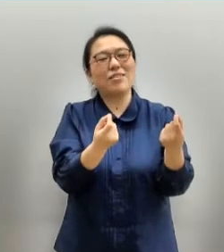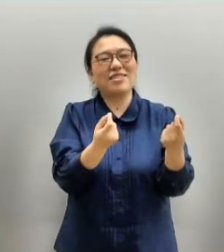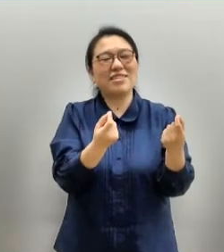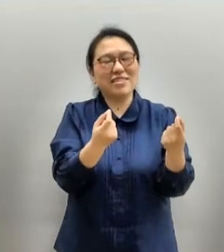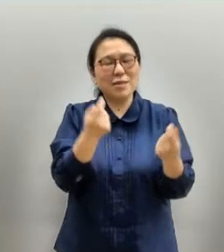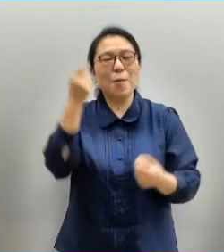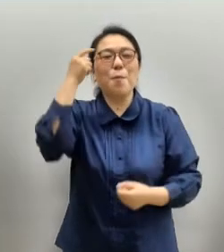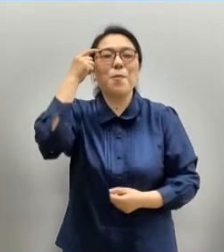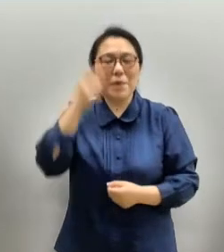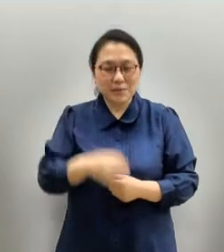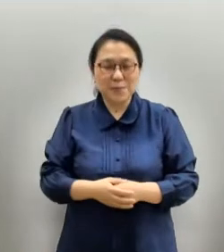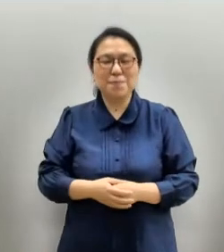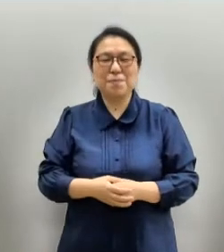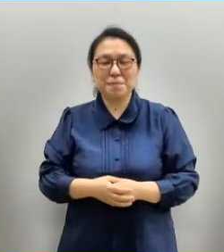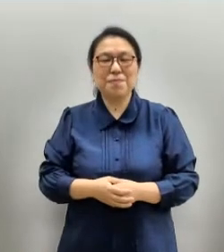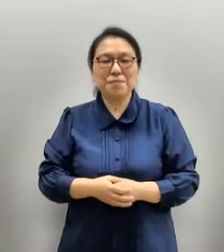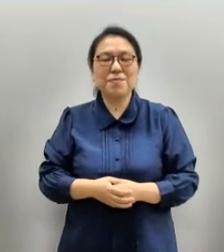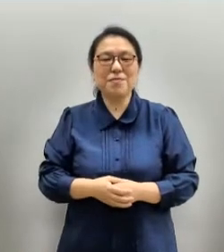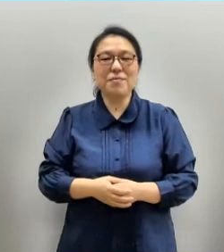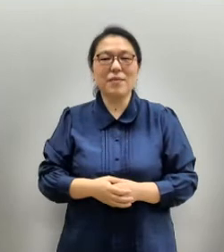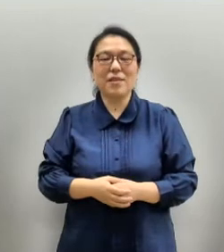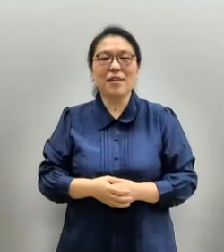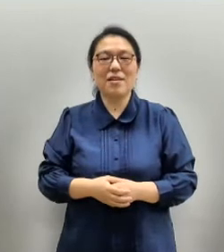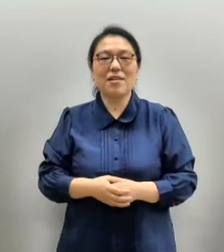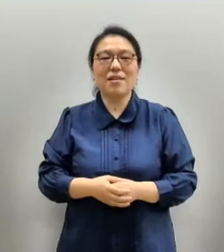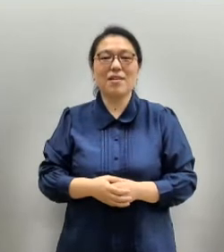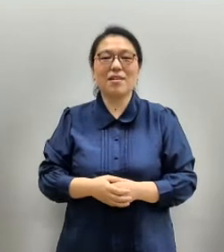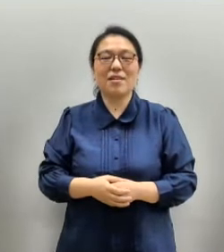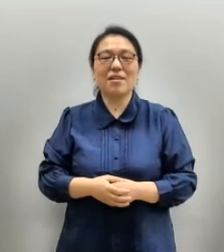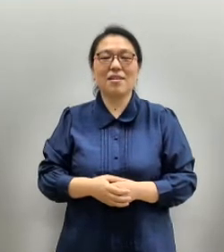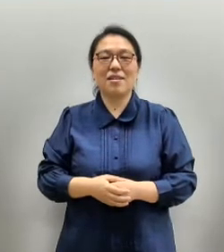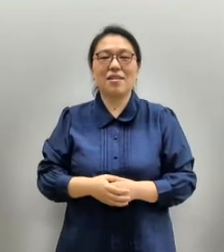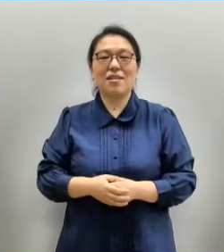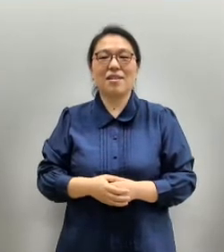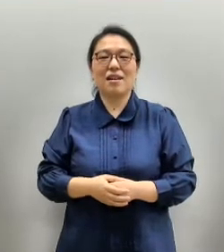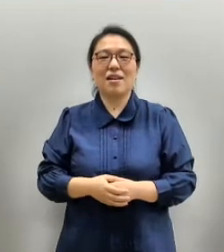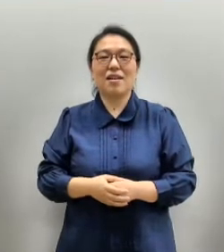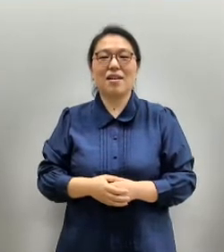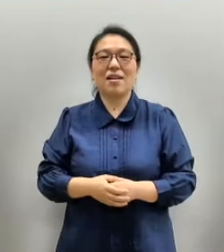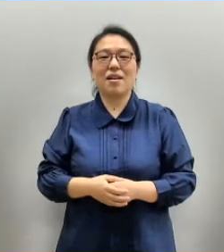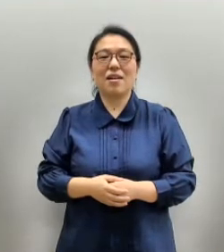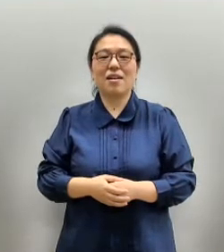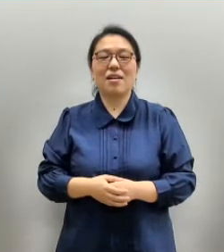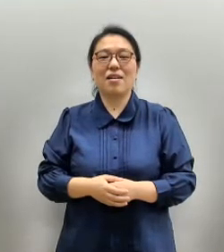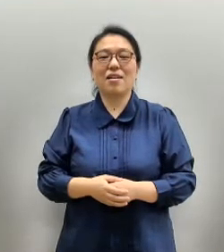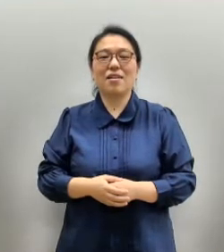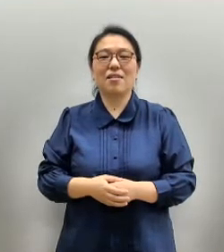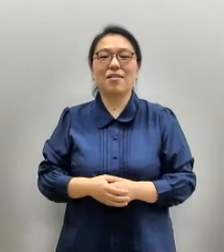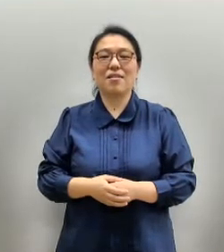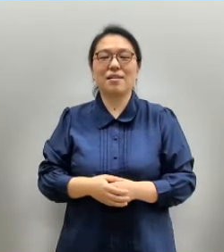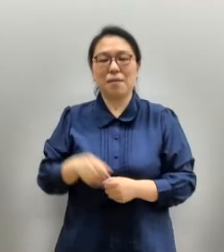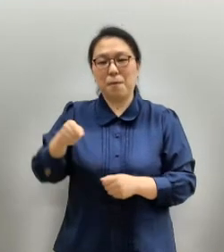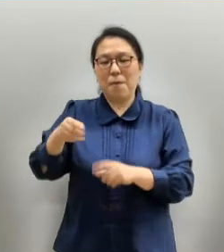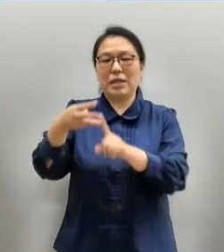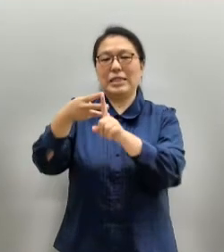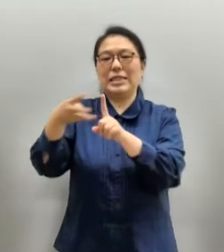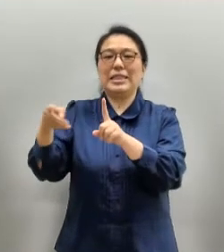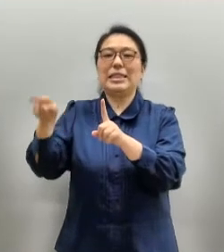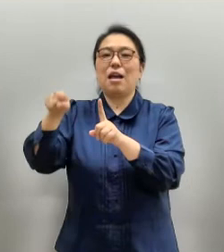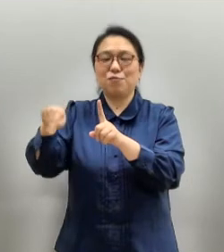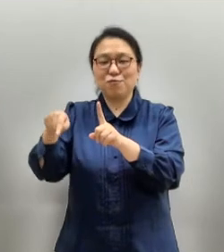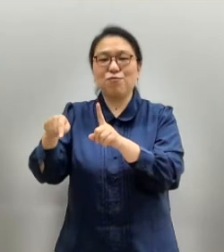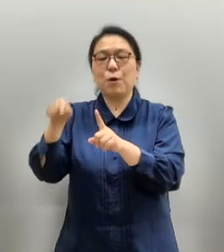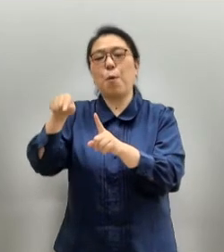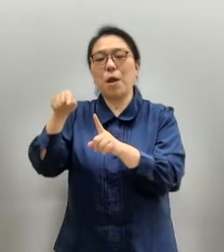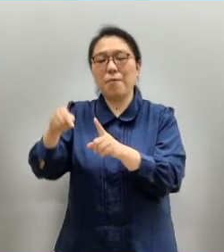ファクションで同じ C かなと思ってるんですけども、あとはエンプロイーサティスファクション